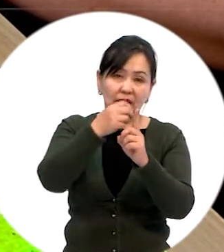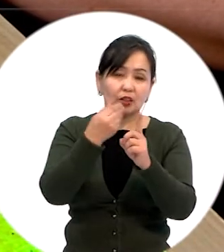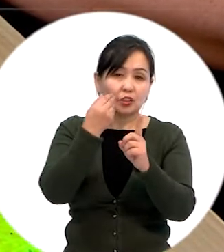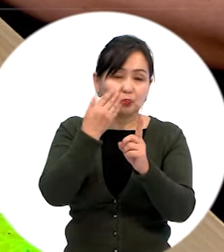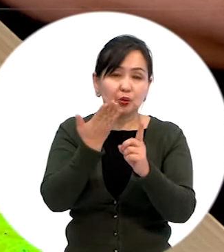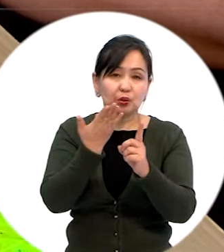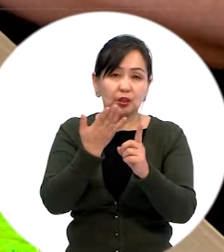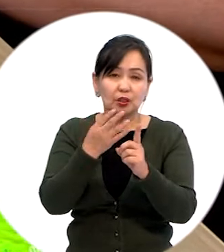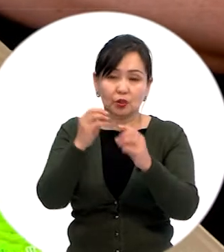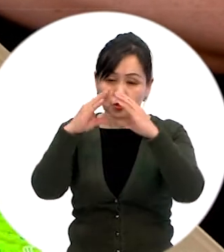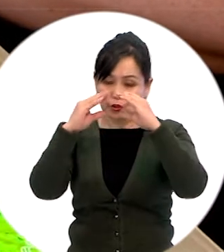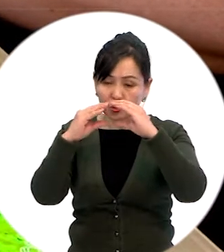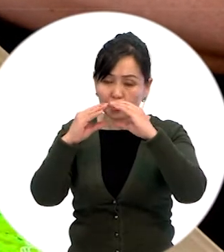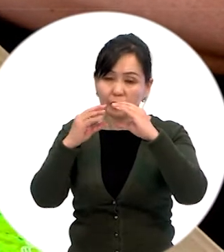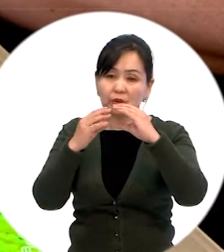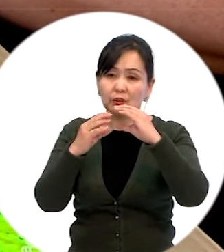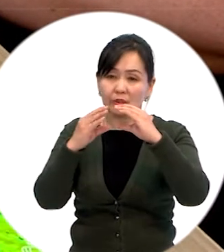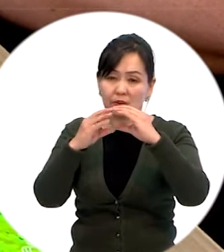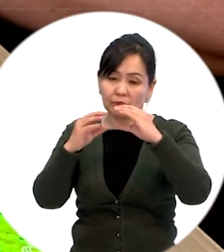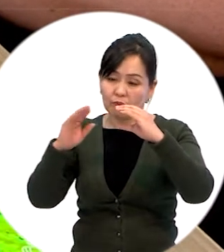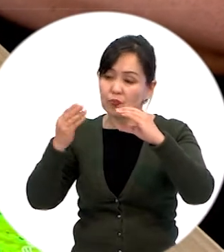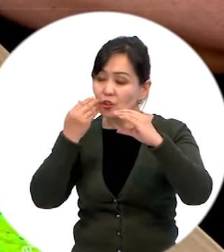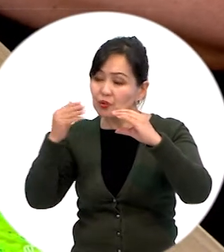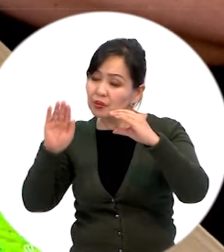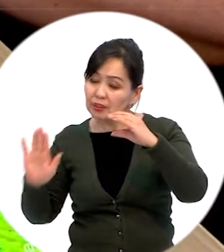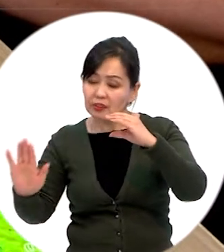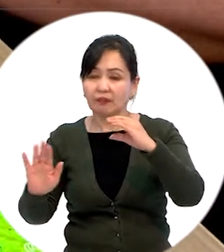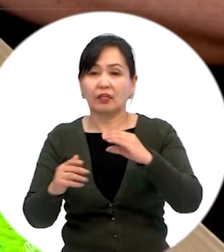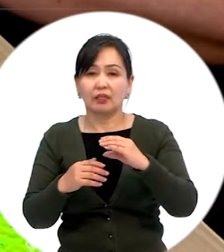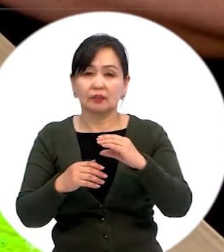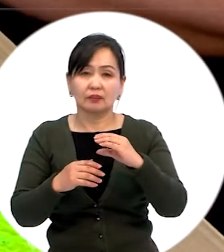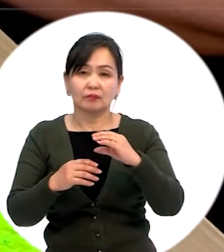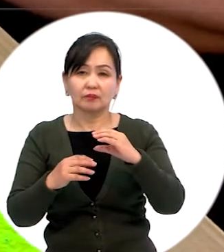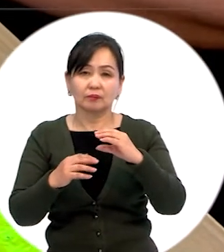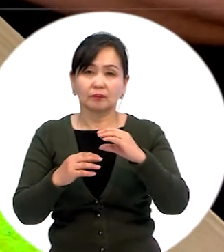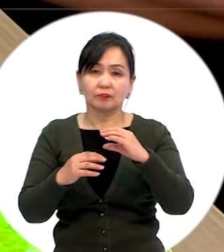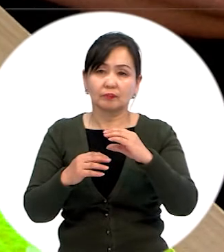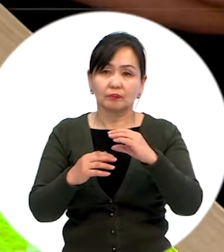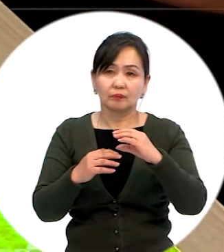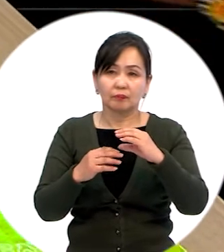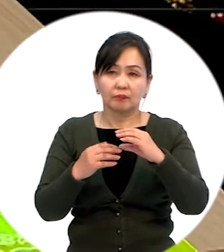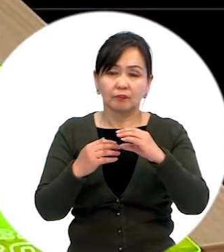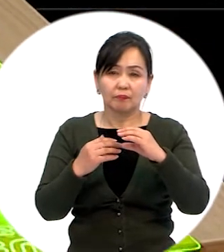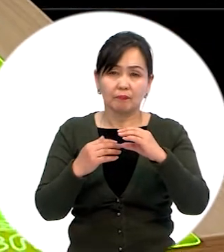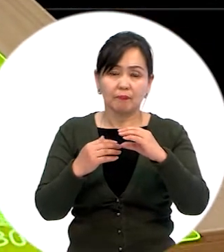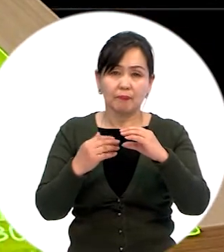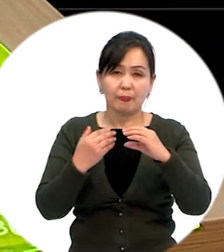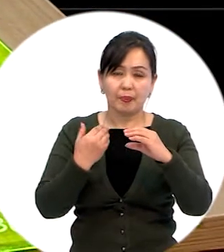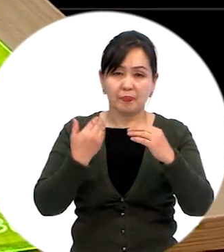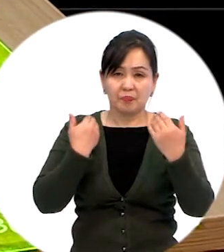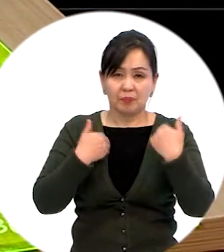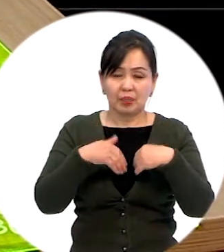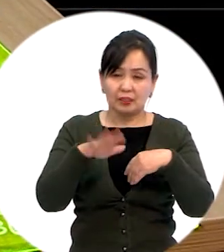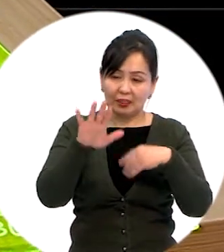За гадил маань жимс учраас зөвхөн хэлбэртэй жимсийг энэ нүдэнд байрлуулж тавих нь байна. За харин